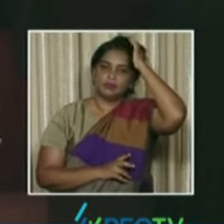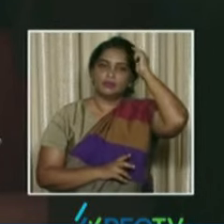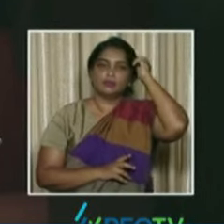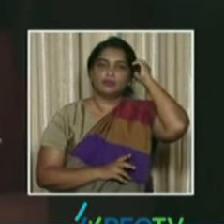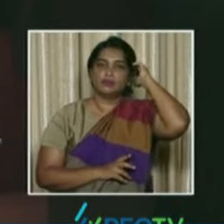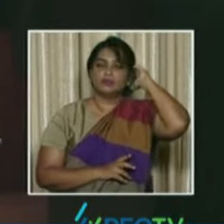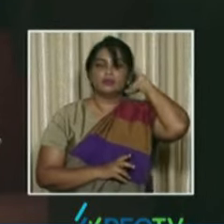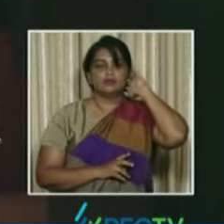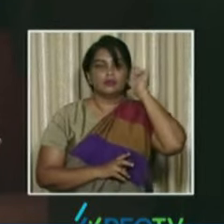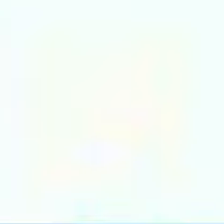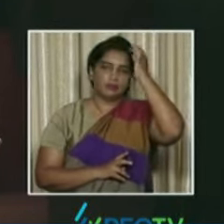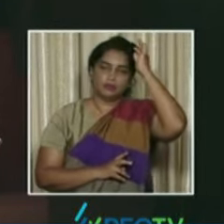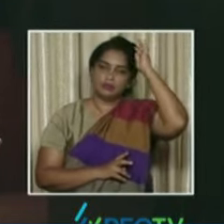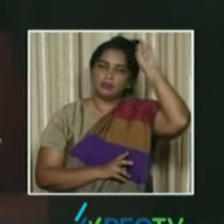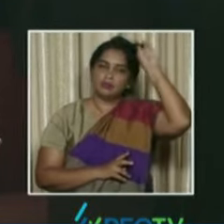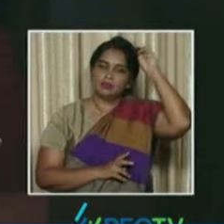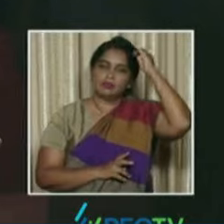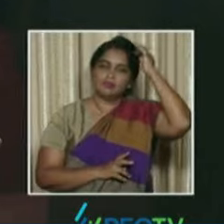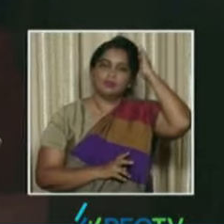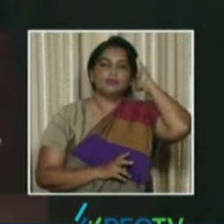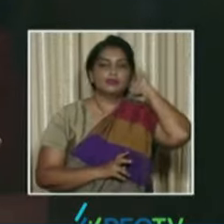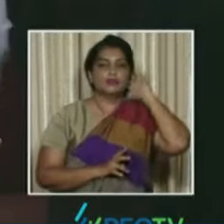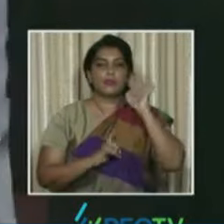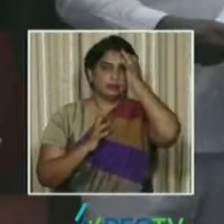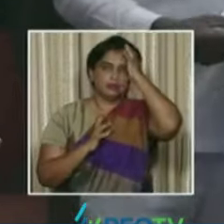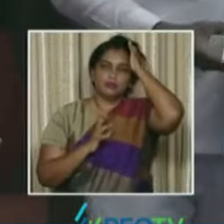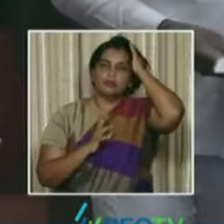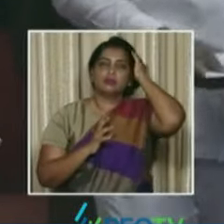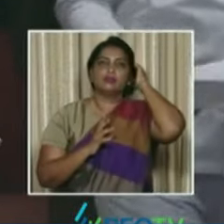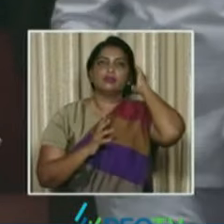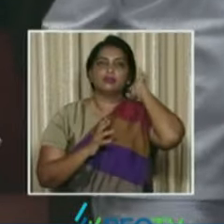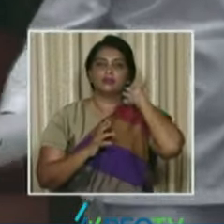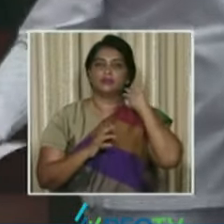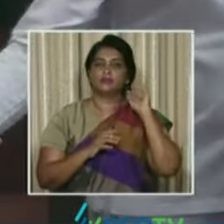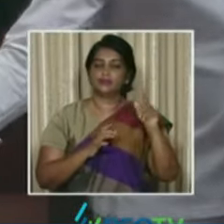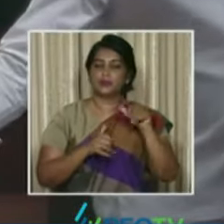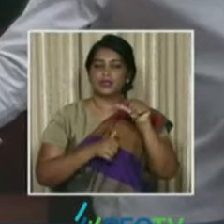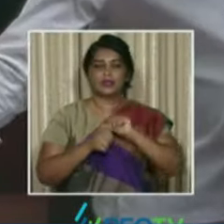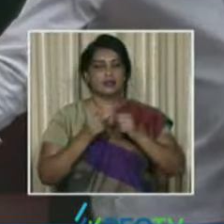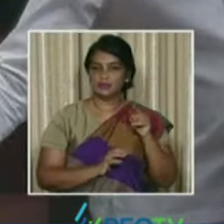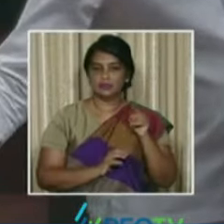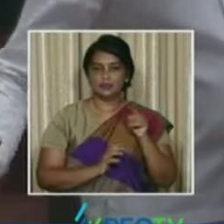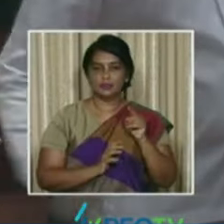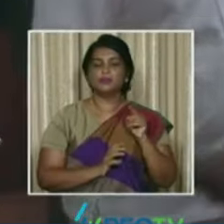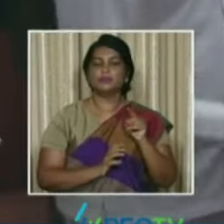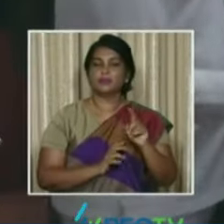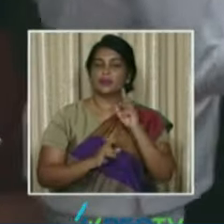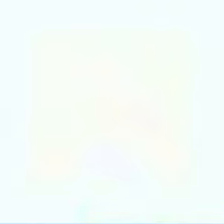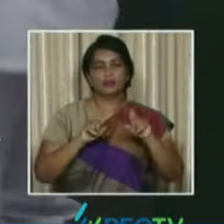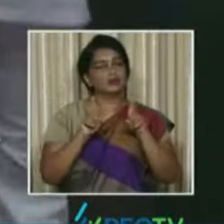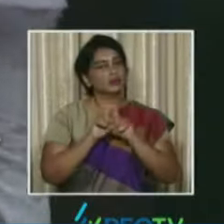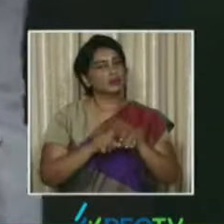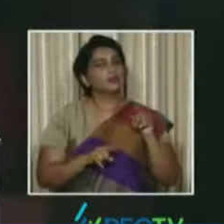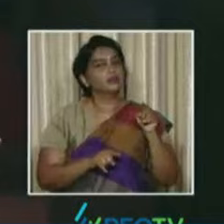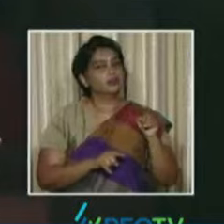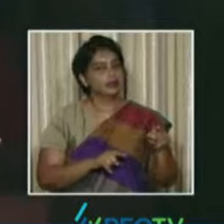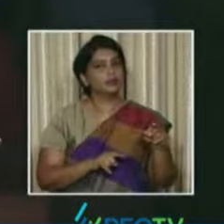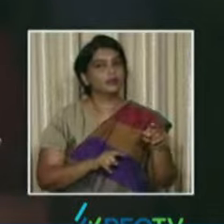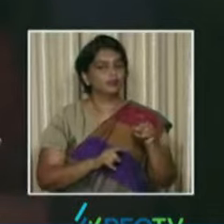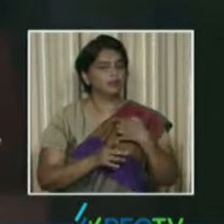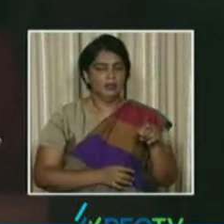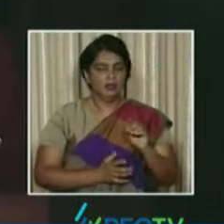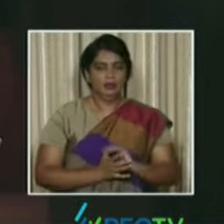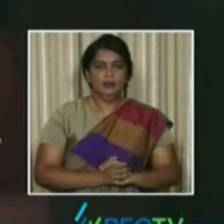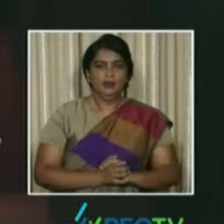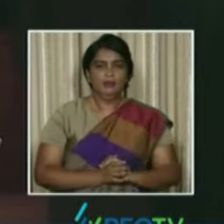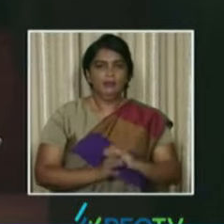පබ්ලික් ෆිනෑන්ස් එකෙන් කරලා තිබෙන ඩේටා ඇනලිසිස් එකක් අනුවත් වෙරිටේ රිසර්ච් ආයතනය කරලා තිබෙන පරිශනාවක් අනුවත් AI නිගමනයට ඇවිල්ලා